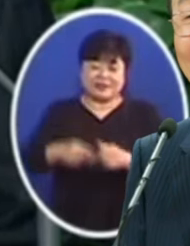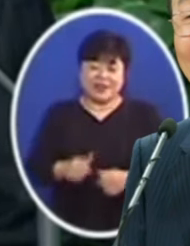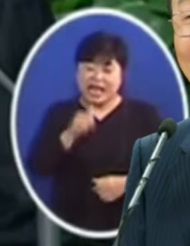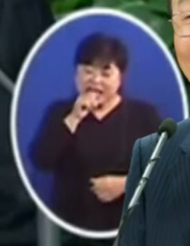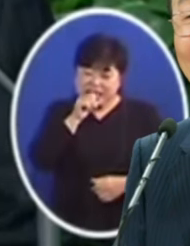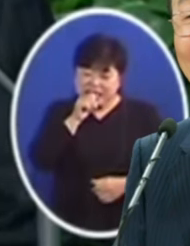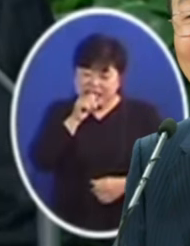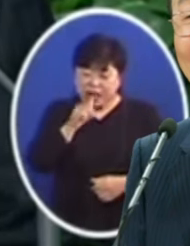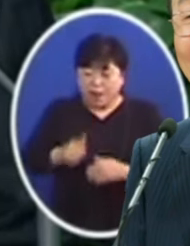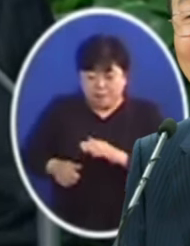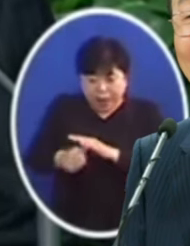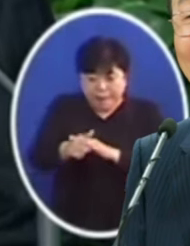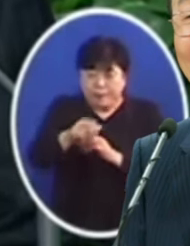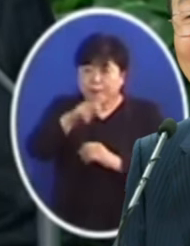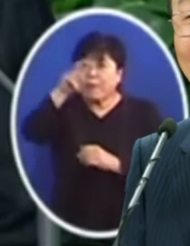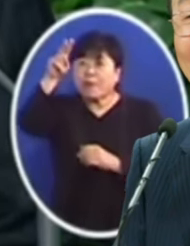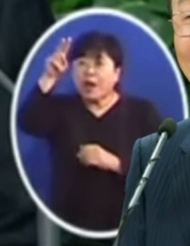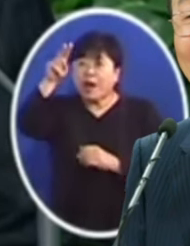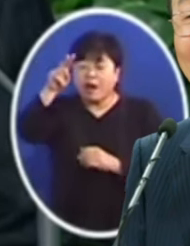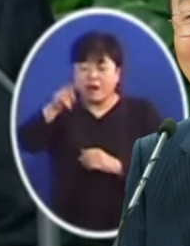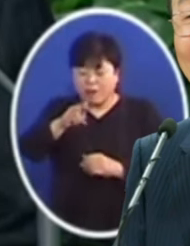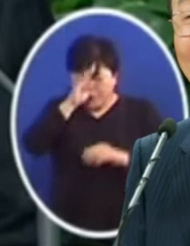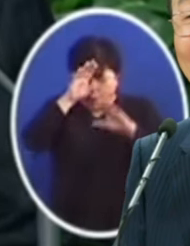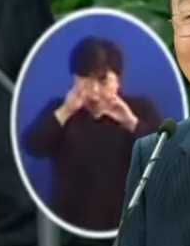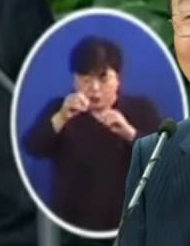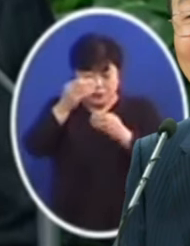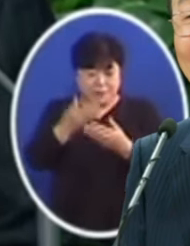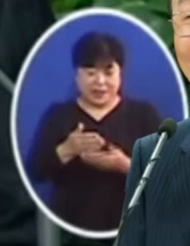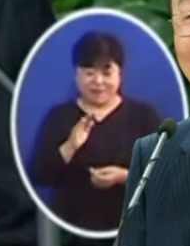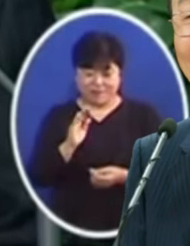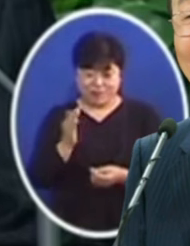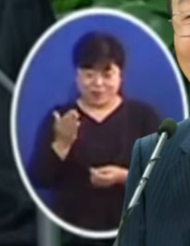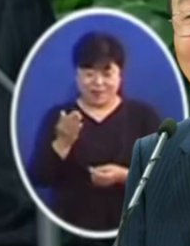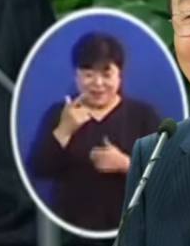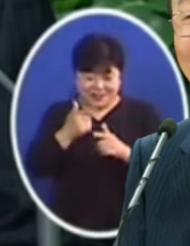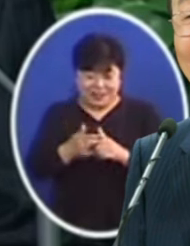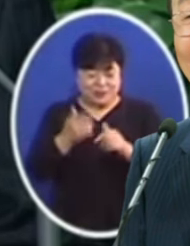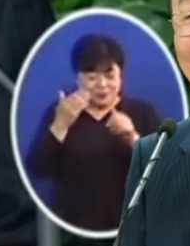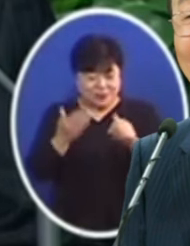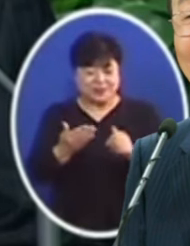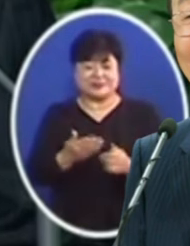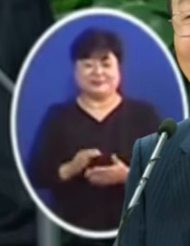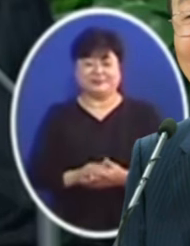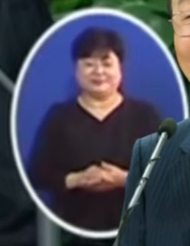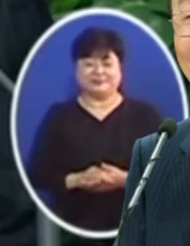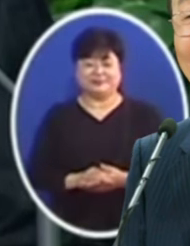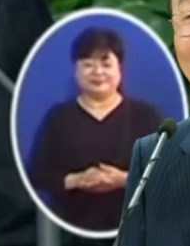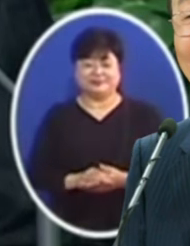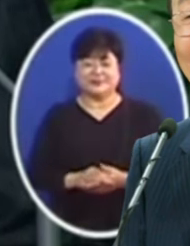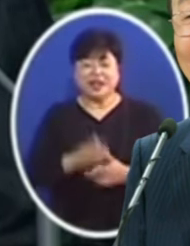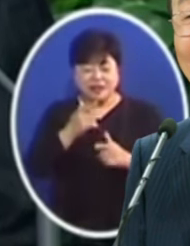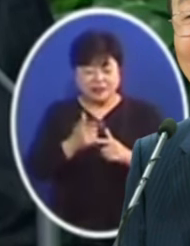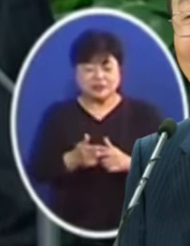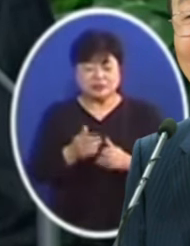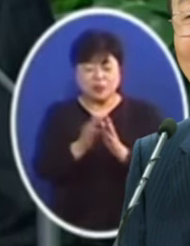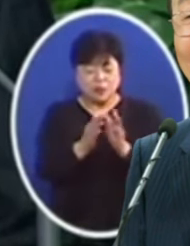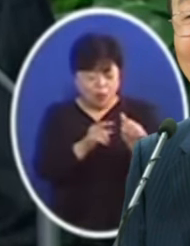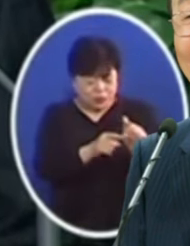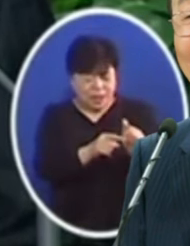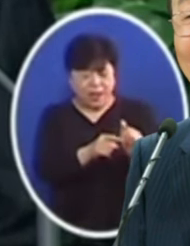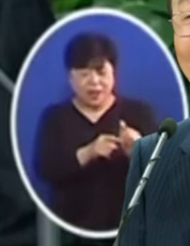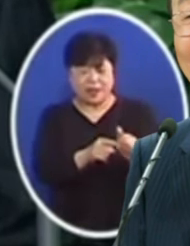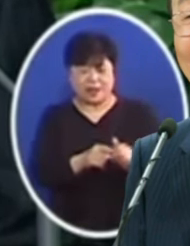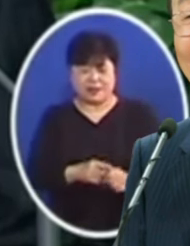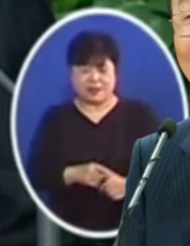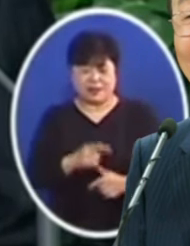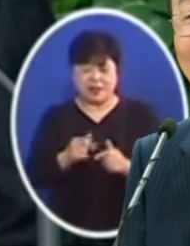구리뱀을 쳐다보는 사람마다 즉시로 고침을 받은 것입니다. 예수님께서 당신을 비워서 인자도 모세가 광야에서 뱀을